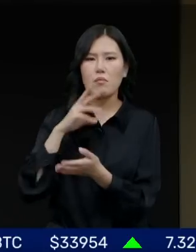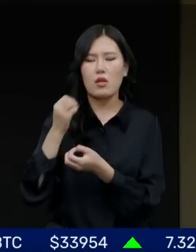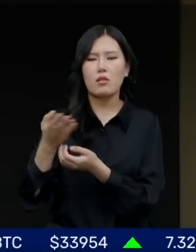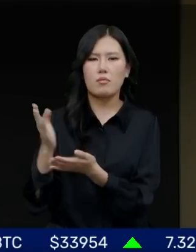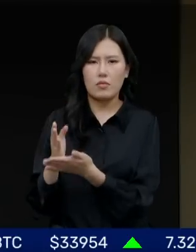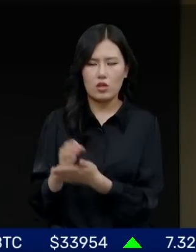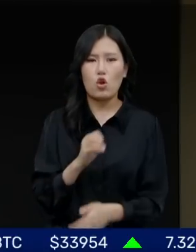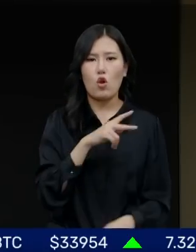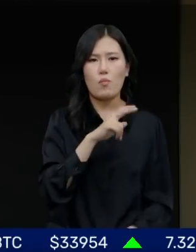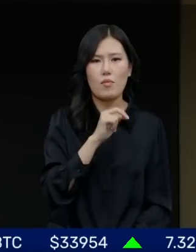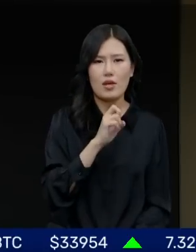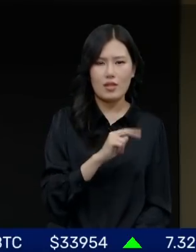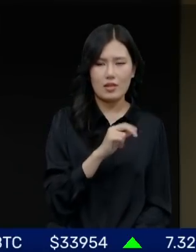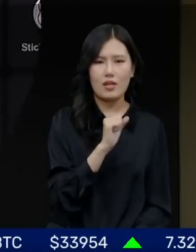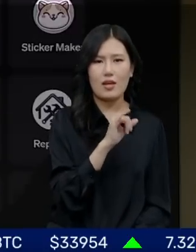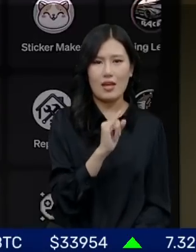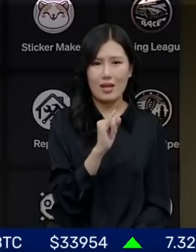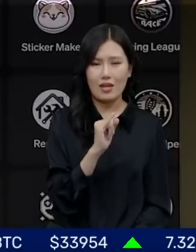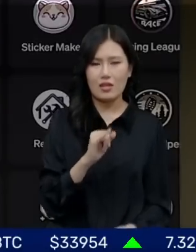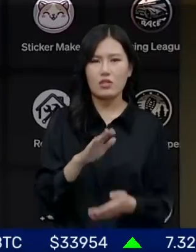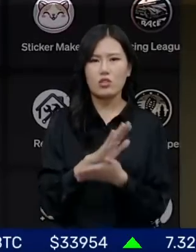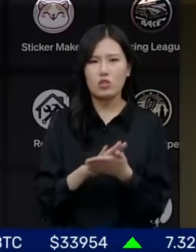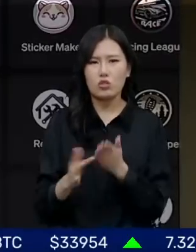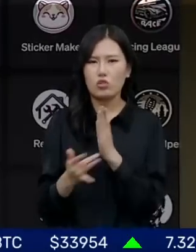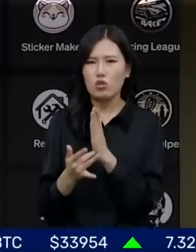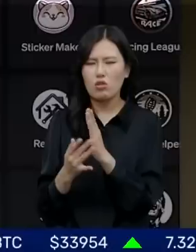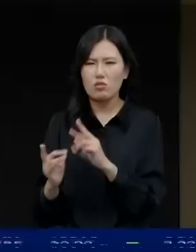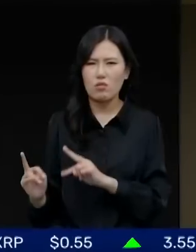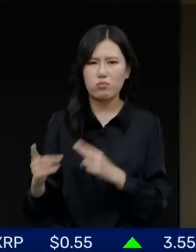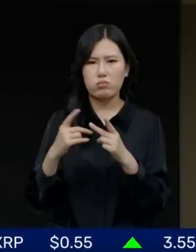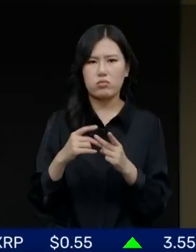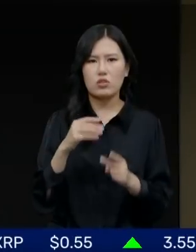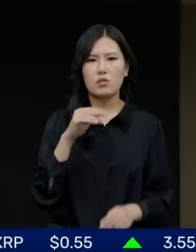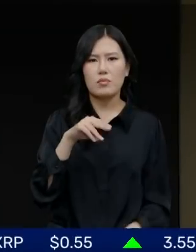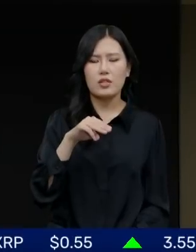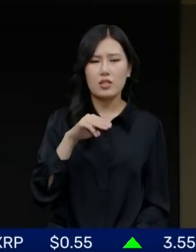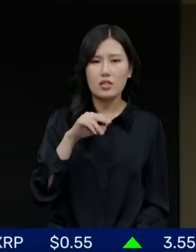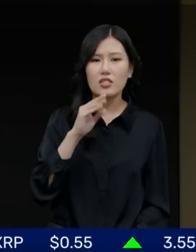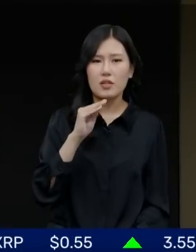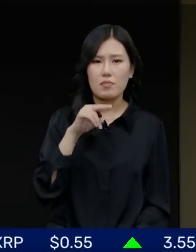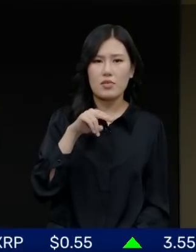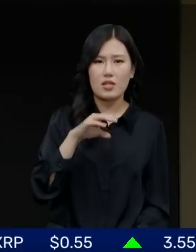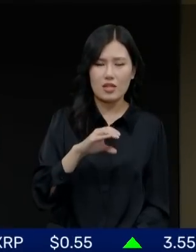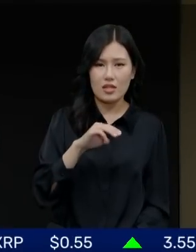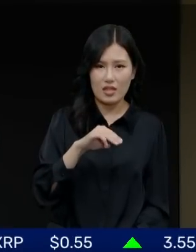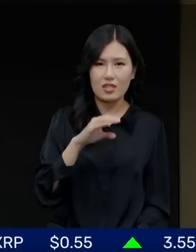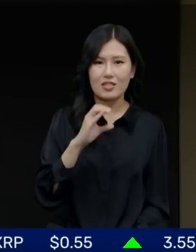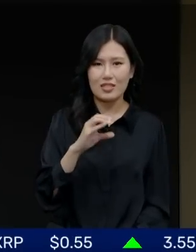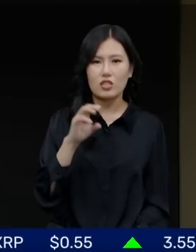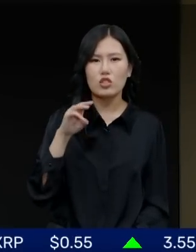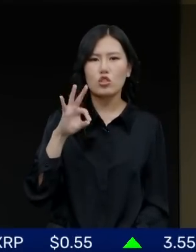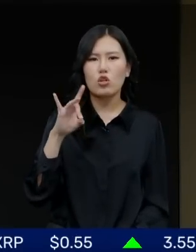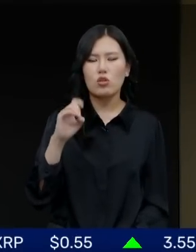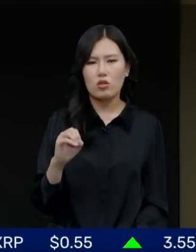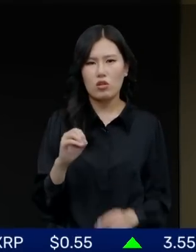гадна OpenAI арга хэмжээгээр технологийн трендийг дахин шинжлэх GPT's Store буюу дэлгүүрийг танилцууллаа. GPT-S нь